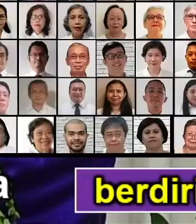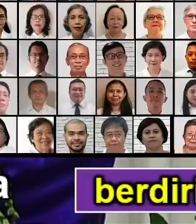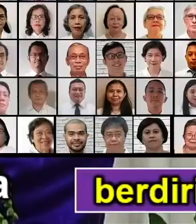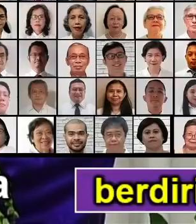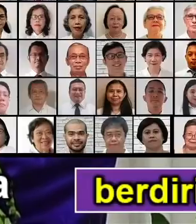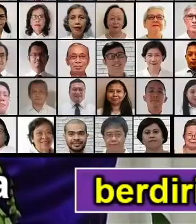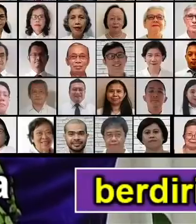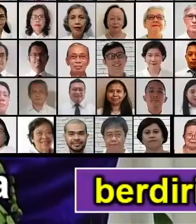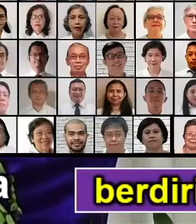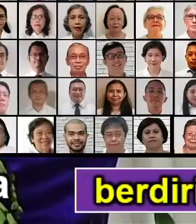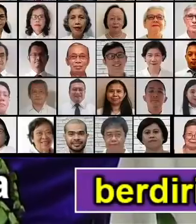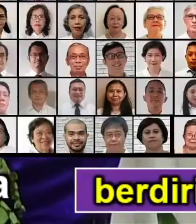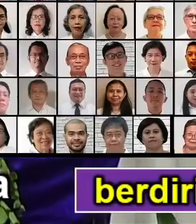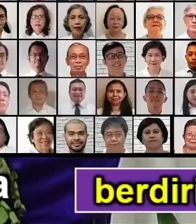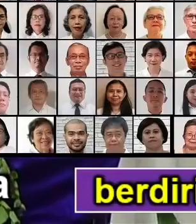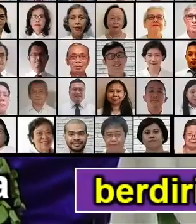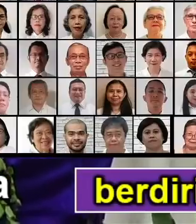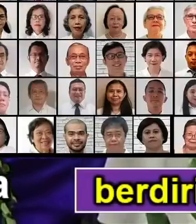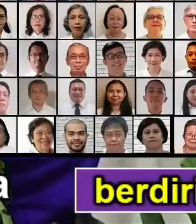sumber segala